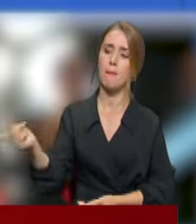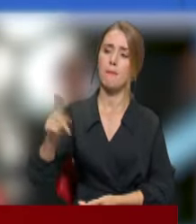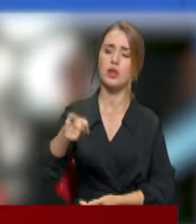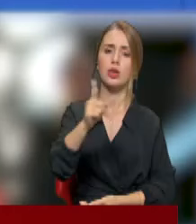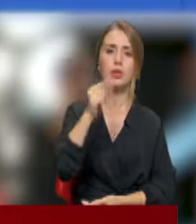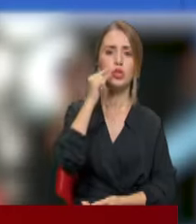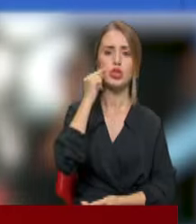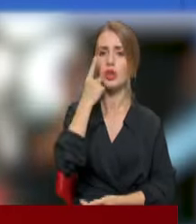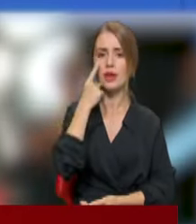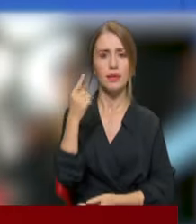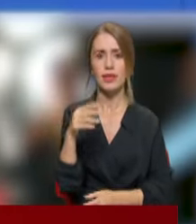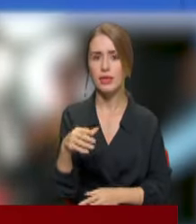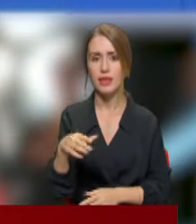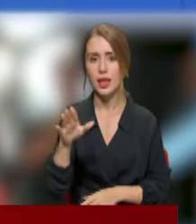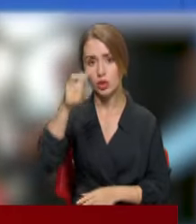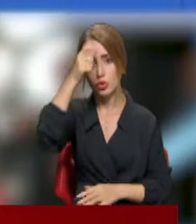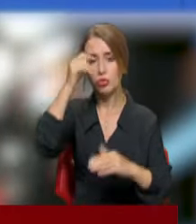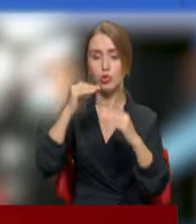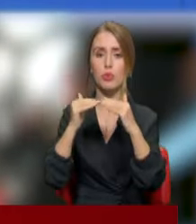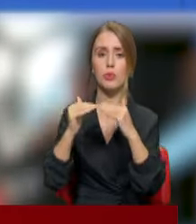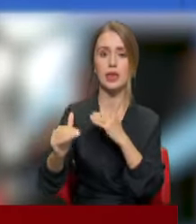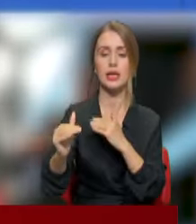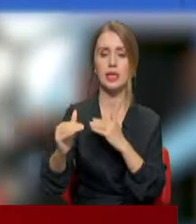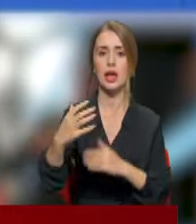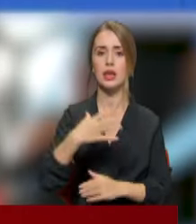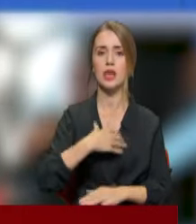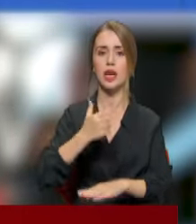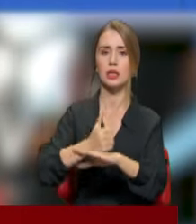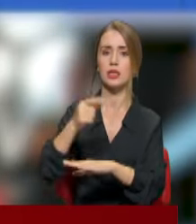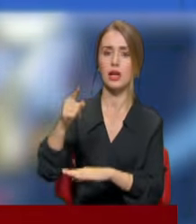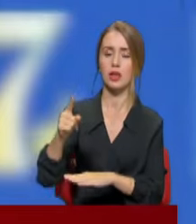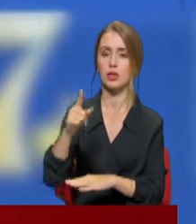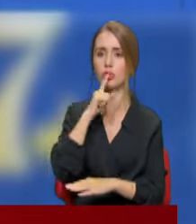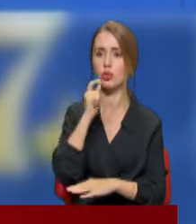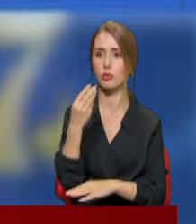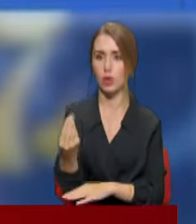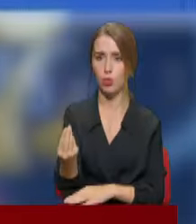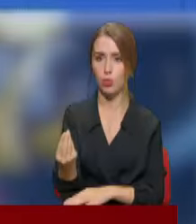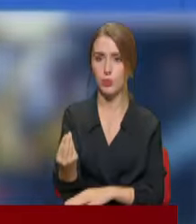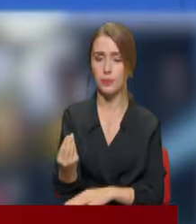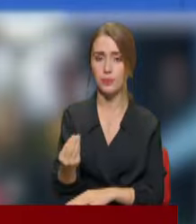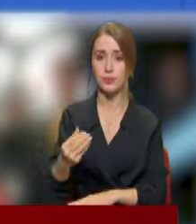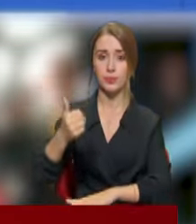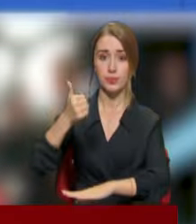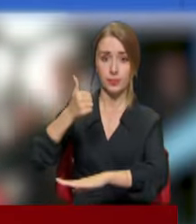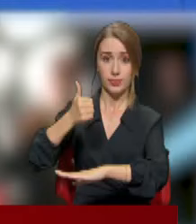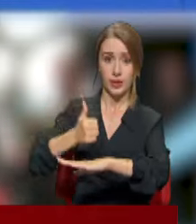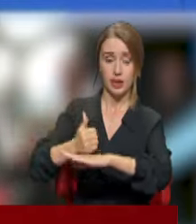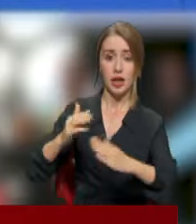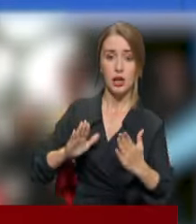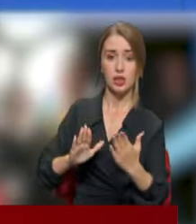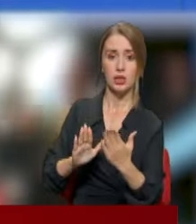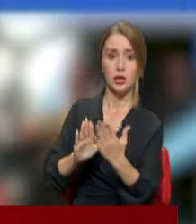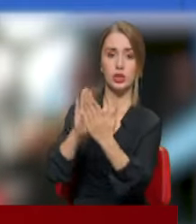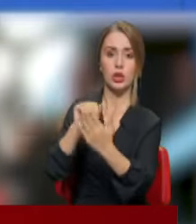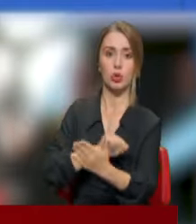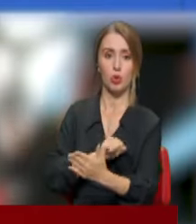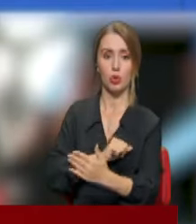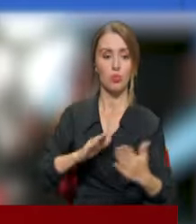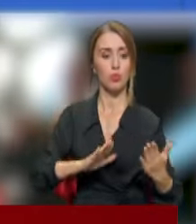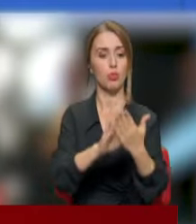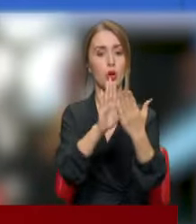devlet değil, Türk milletine kendi iktidarını vaat ediyorum. İktidar karşıtlığından korkan muhalefeti